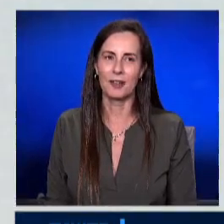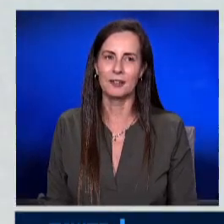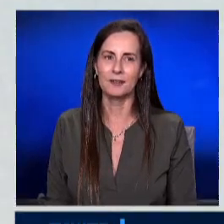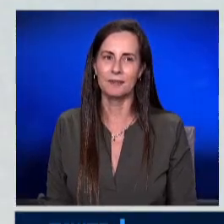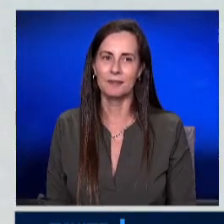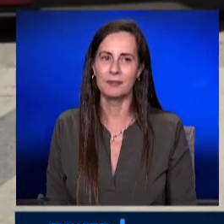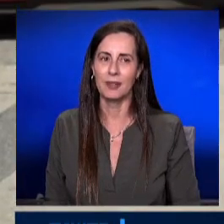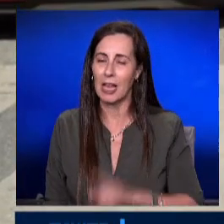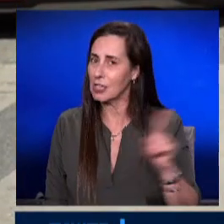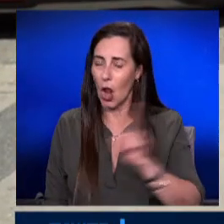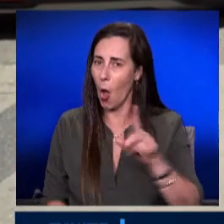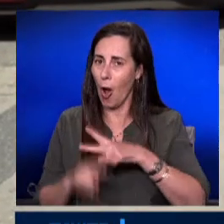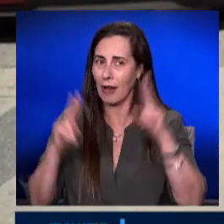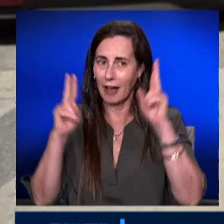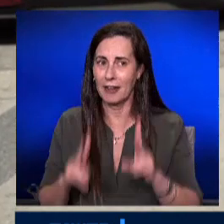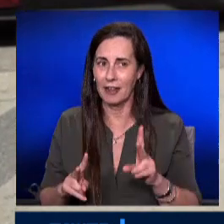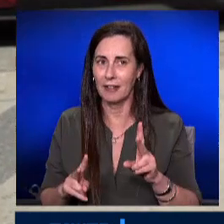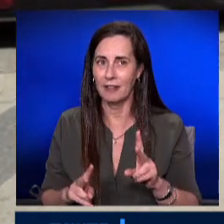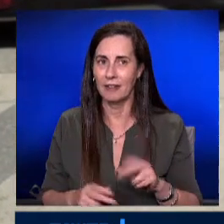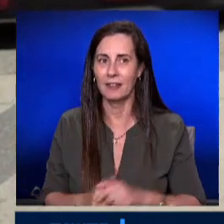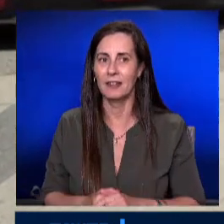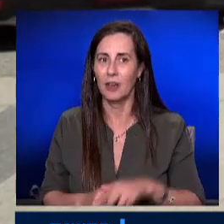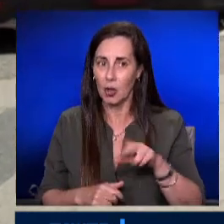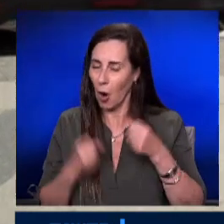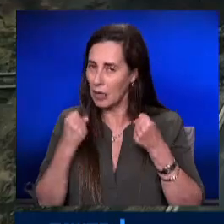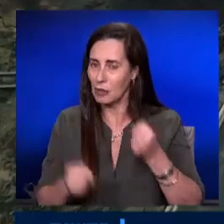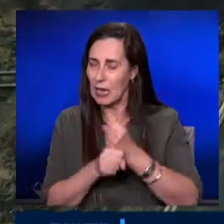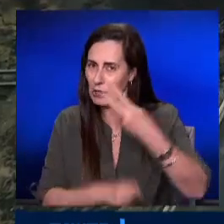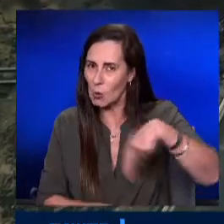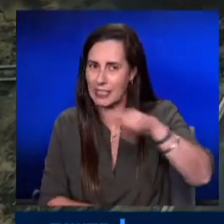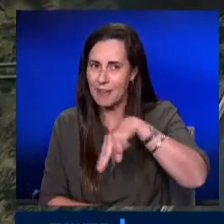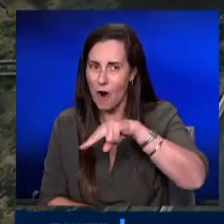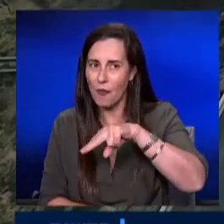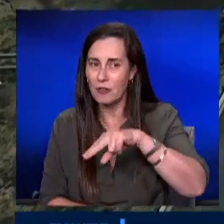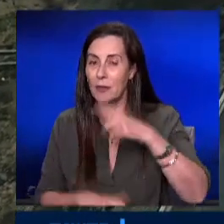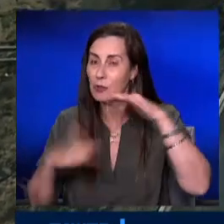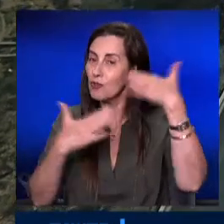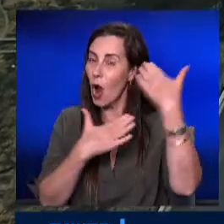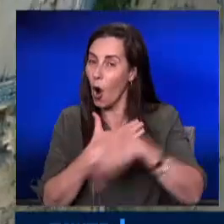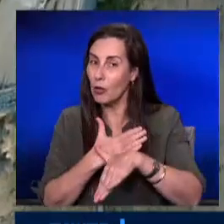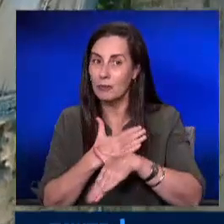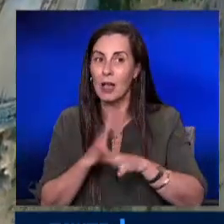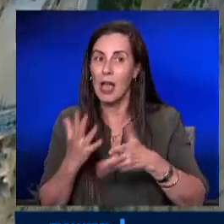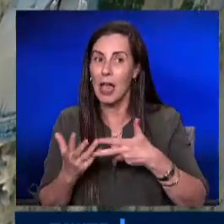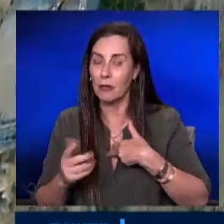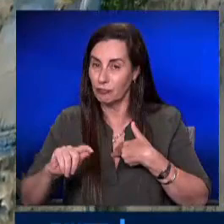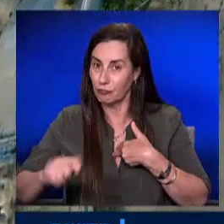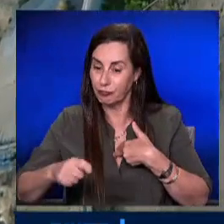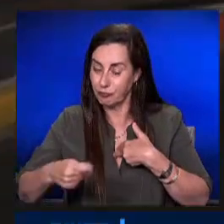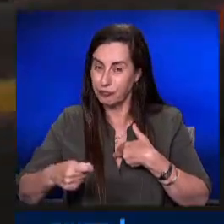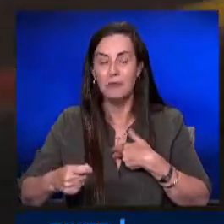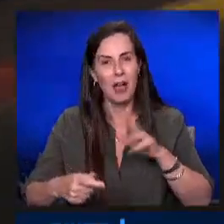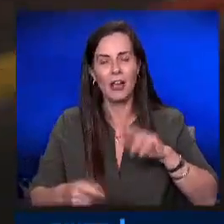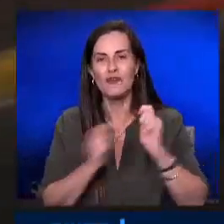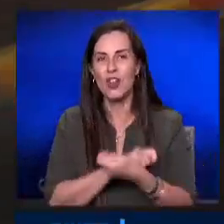ולא רק חניות על הפרק. אני פותח לך את הרכב, תוכל לנסוע, לעשות סיבוב. בעשור האחרון הדרך שבה אנחנו מניעים את המכונית עברה